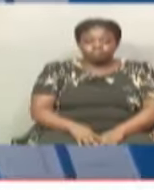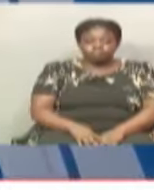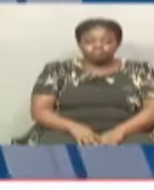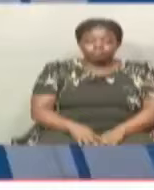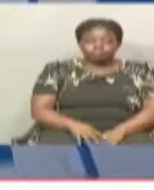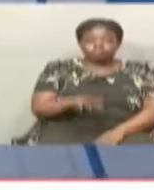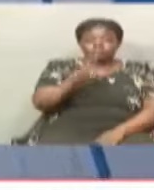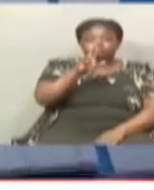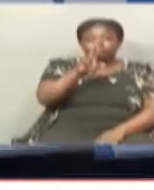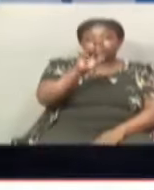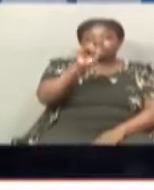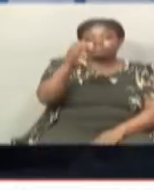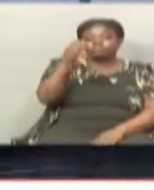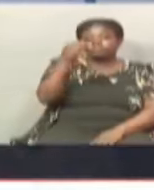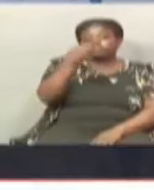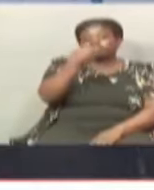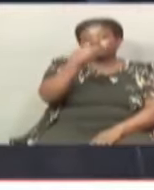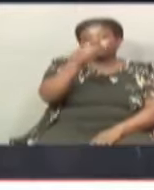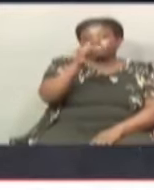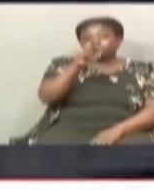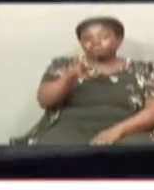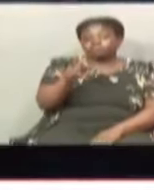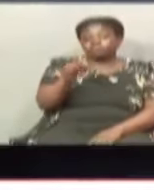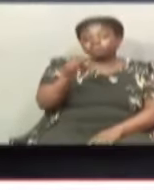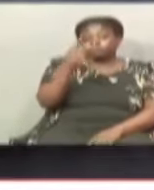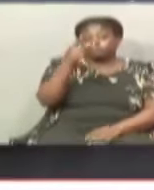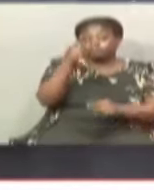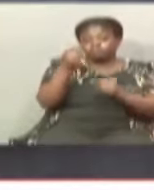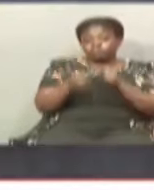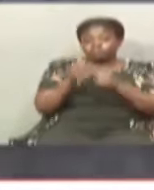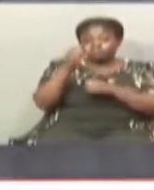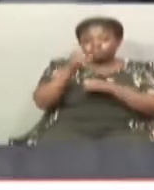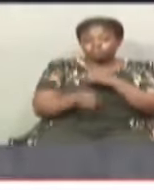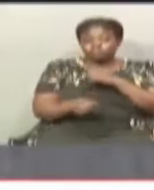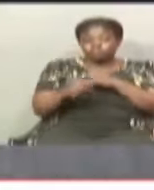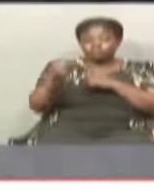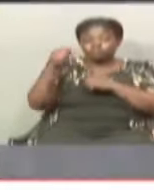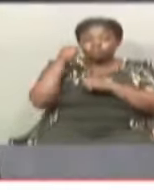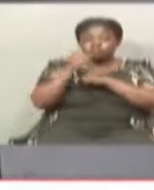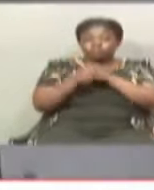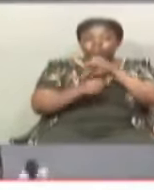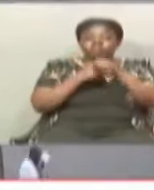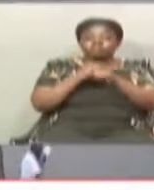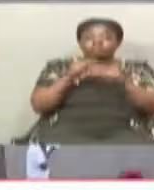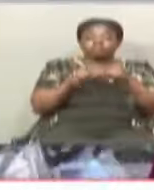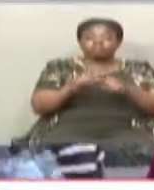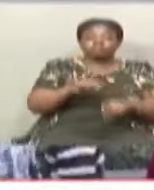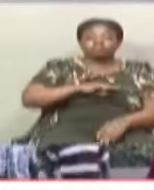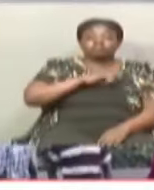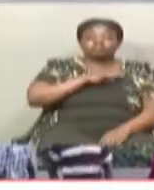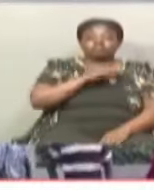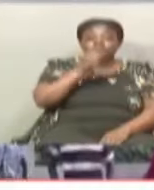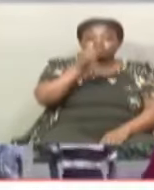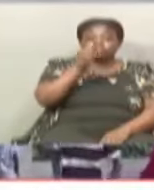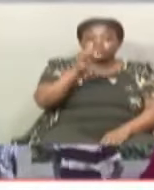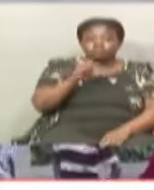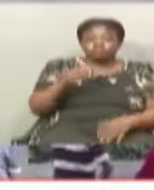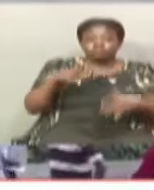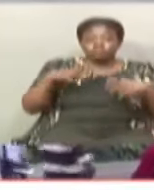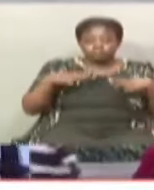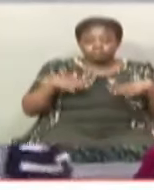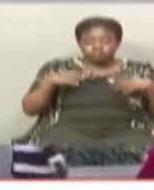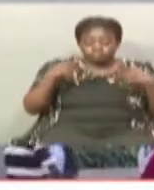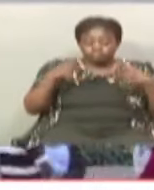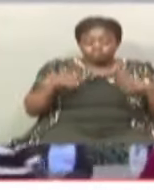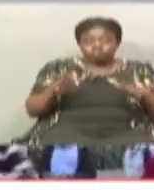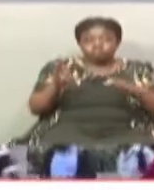Richard Byarugaba yali akulira ekitabu ky'abakozi ebisanja by'ebibiri bwe byaggwako ku nkomerero y'omwaka ogw'edde n'emyaka enkaaga egiwumulirwako nga giweze.